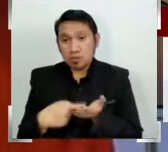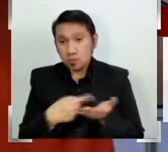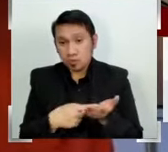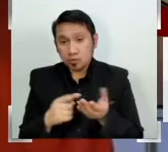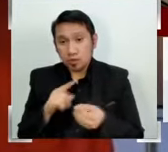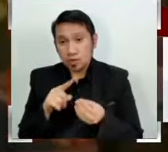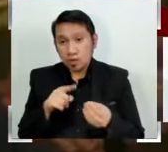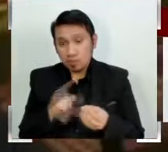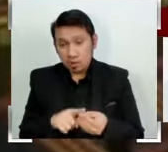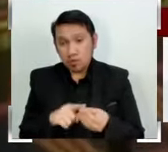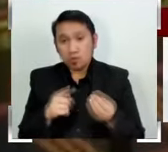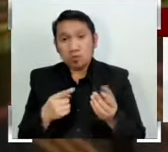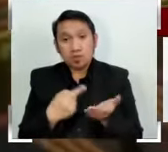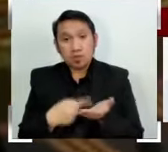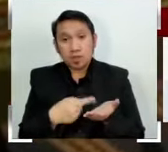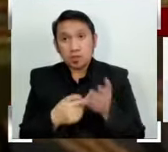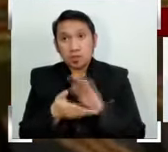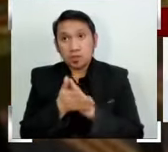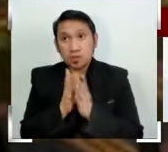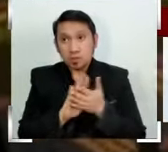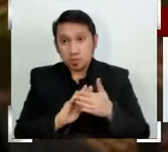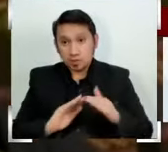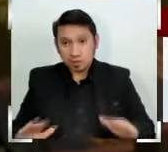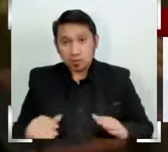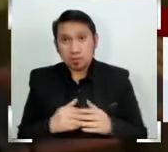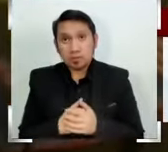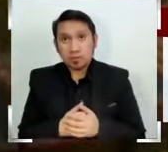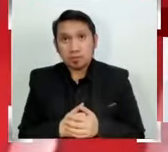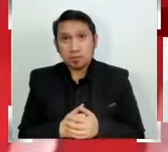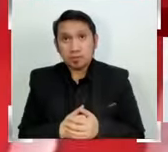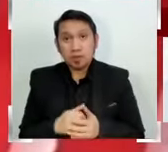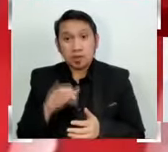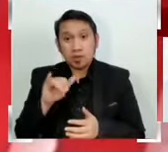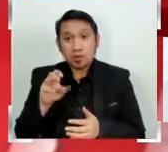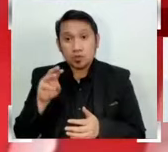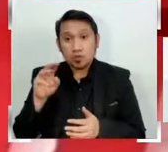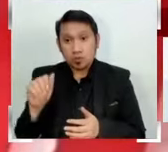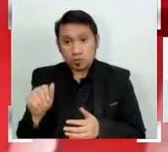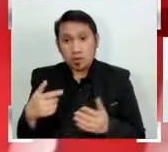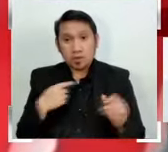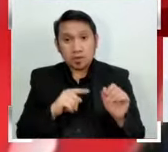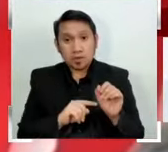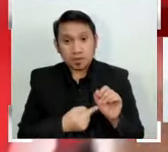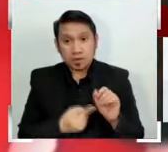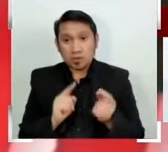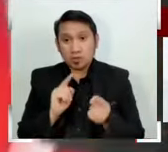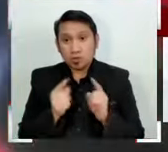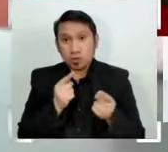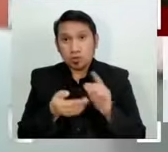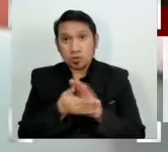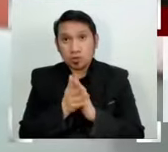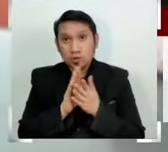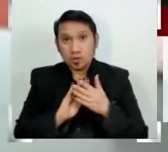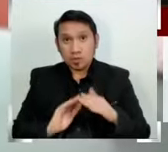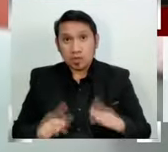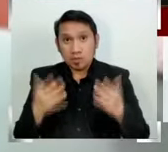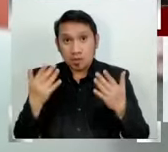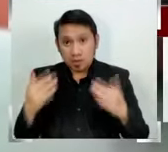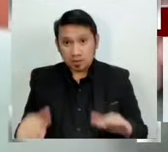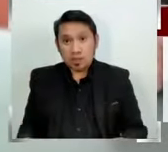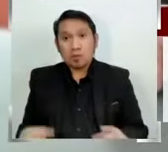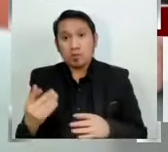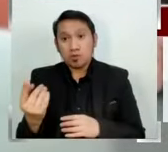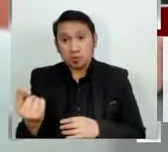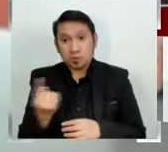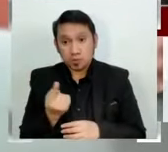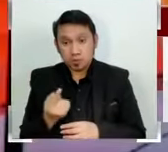usapang pangkapayapaan. Mismong sinamayapang NDF founder Joe Masisundao ang nagpasimula ng pag-uusap matapos lumapit sa kanila si dating AFP Chief of